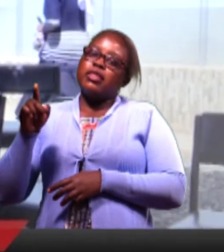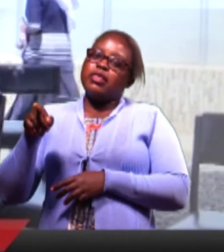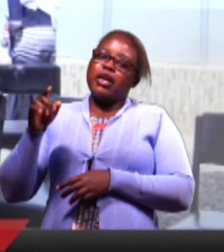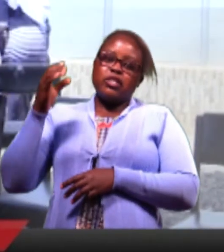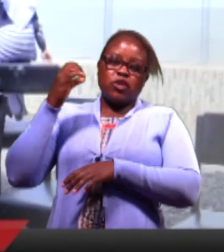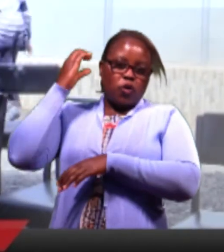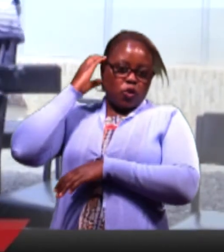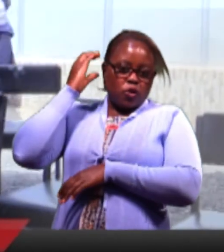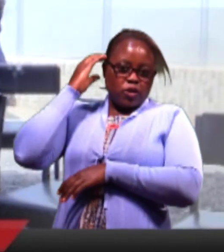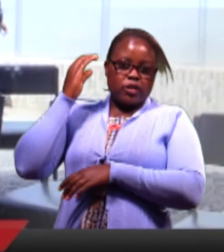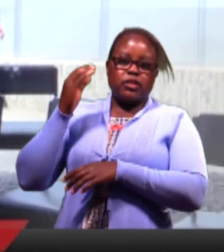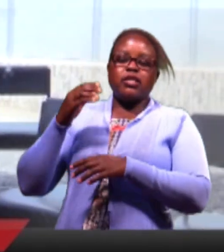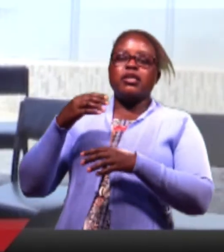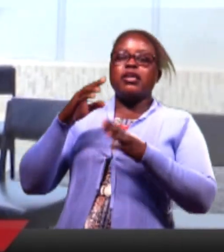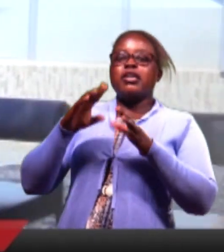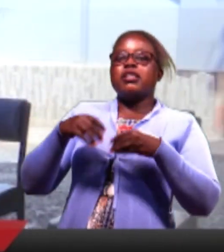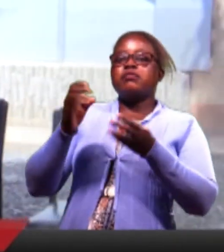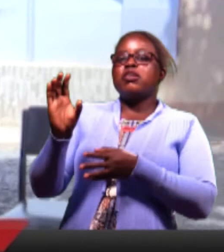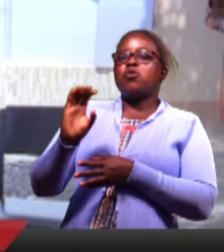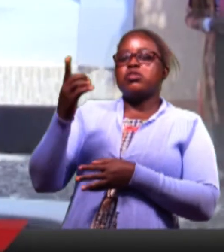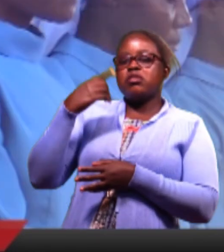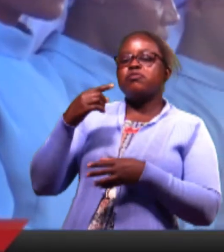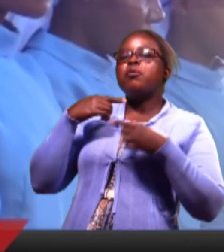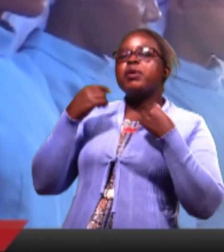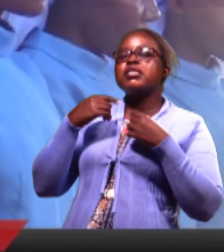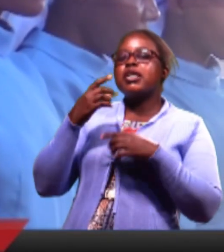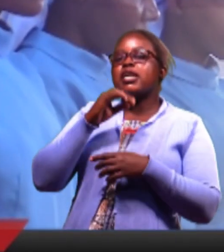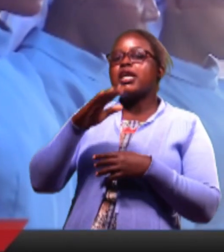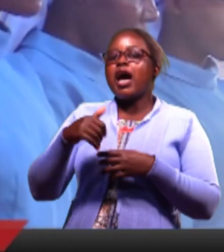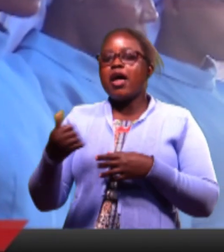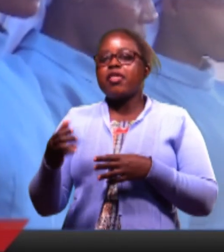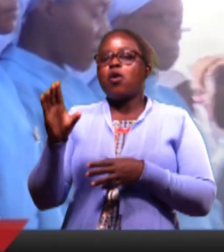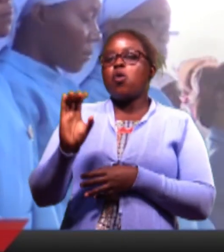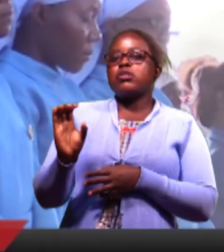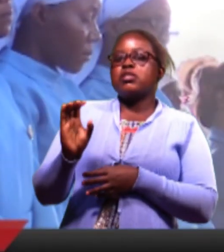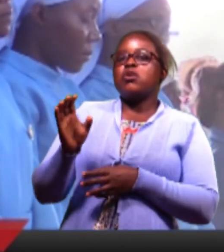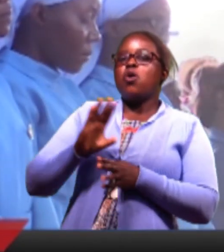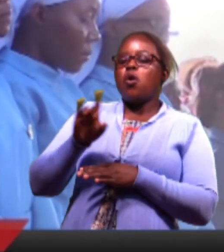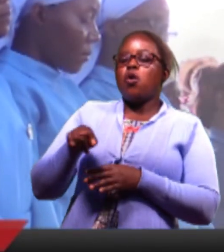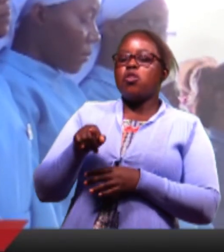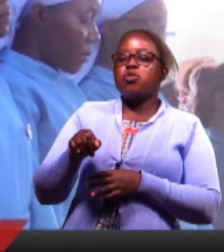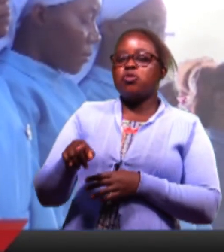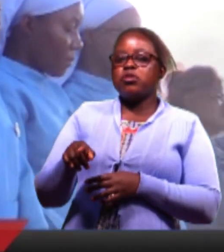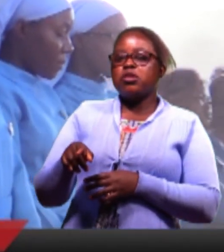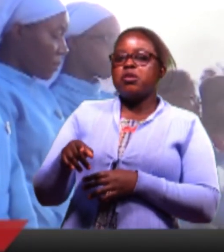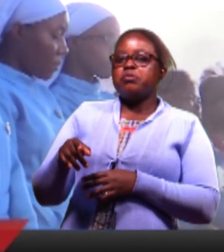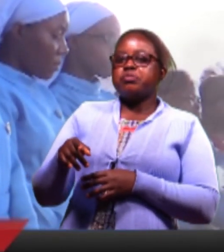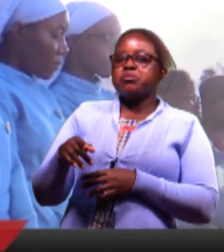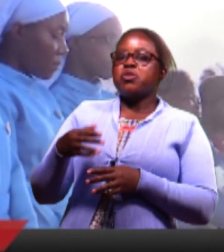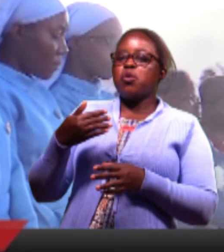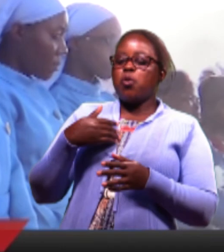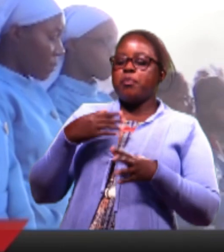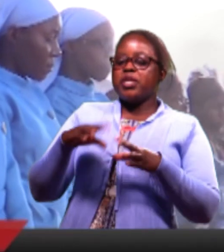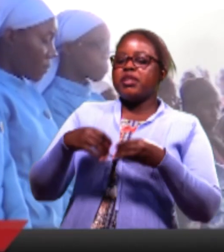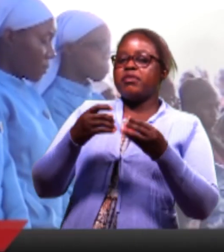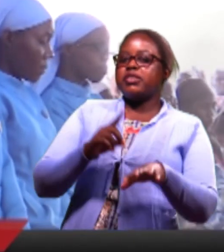ya uhubiri miongoni mwa kozi zinginezo. All the churches who have been accepting us to